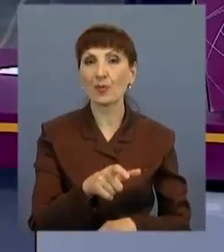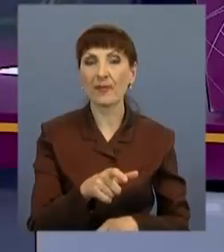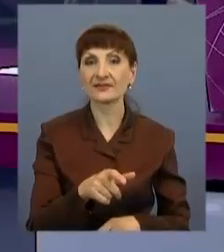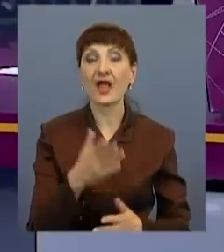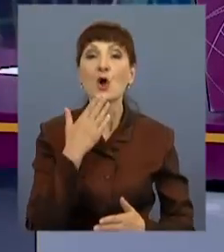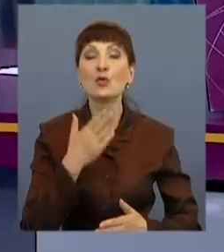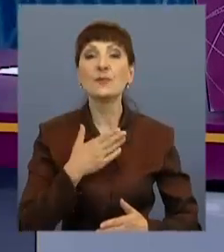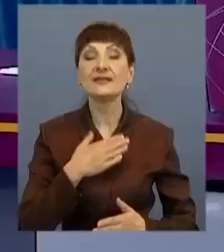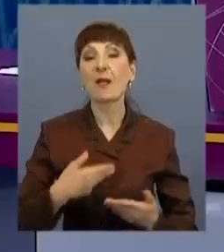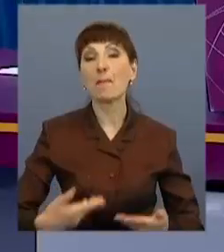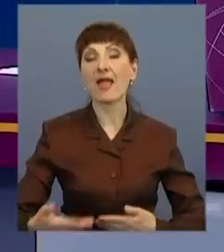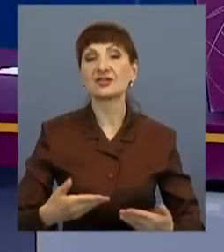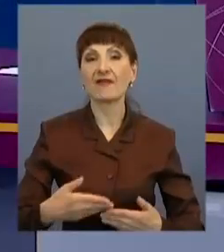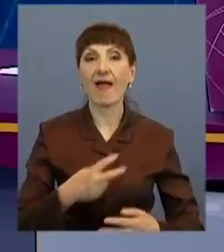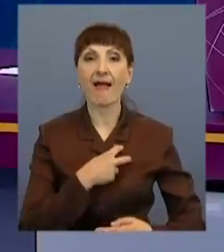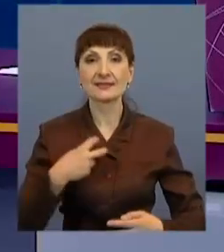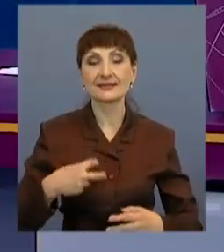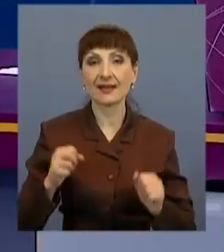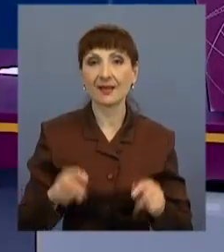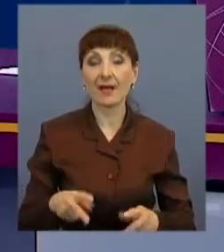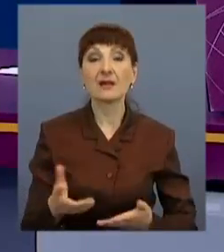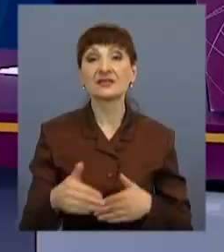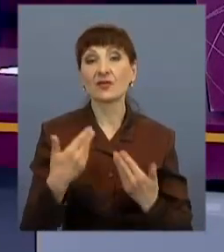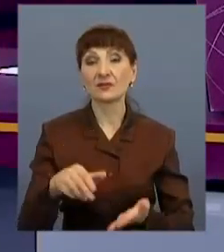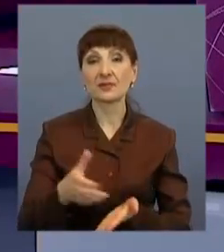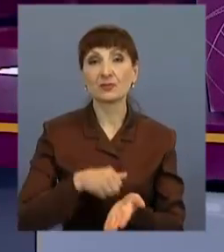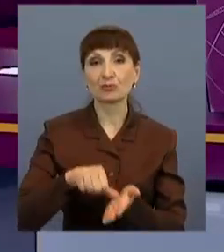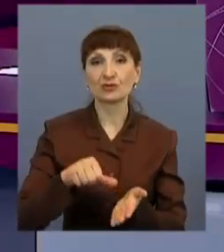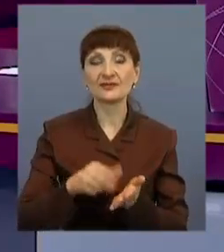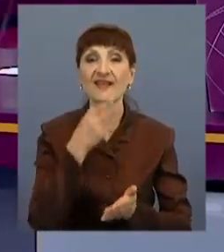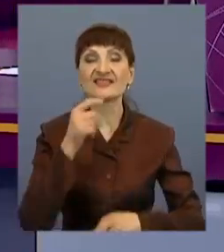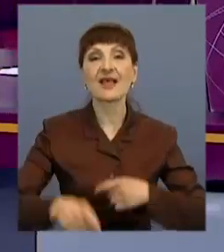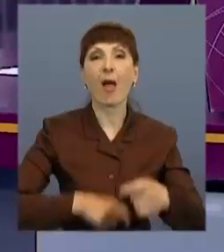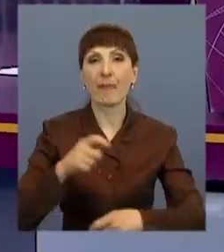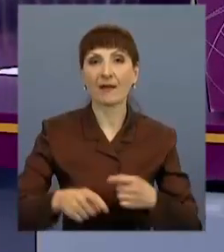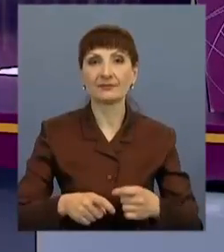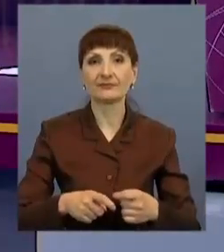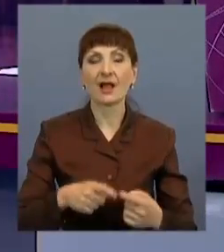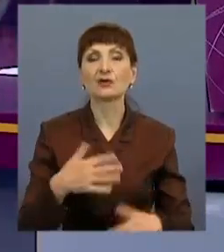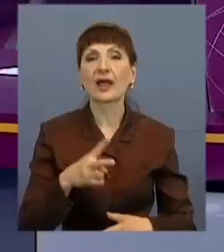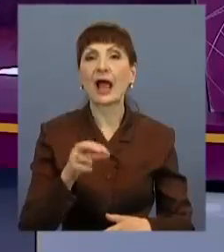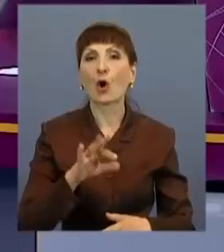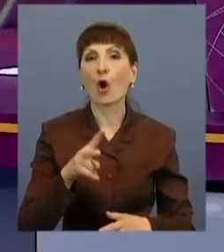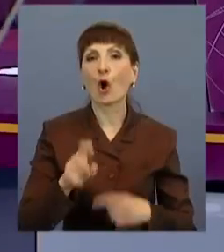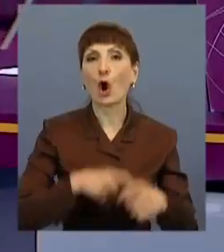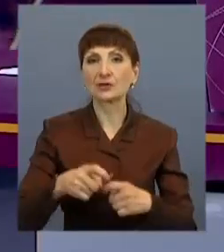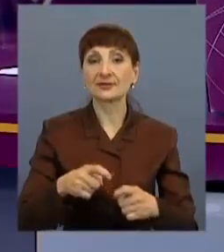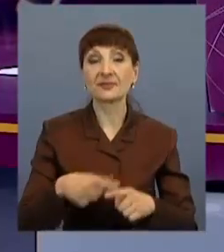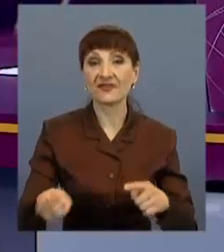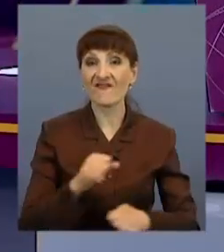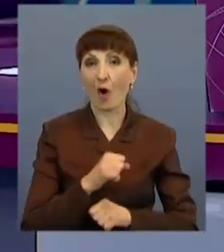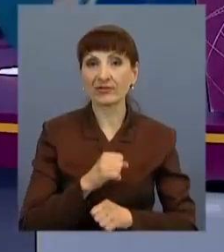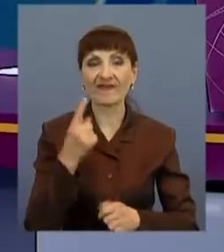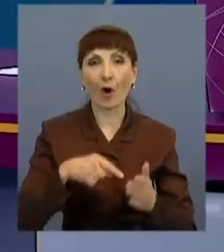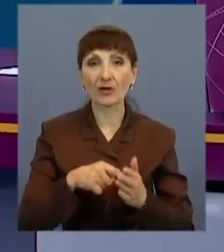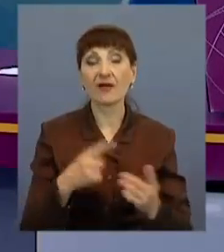А любителям пешего экстрима советуют принять участие в самом красочном забеге сезона – ярко-кроссе. Предстоящие выходные в